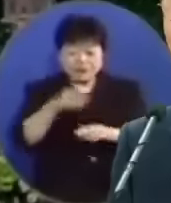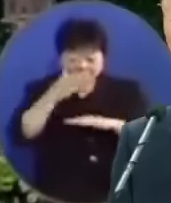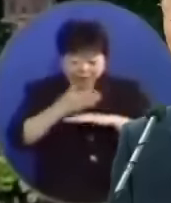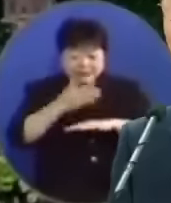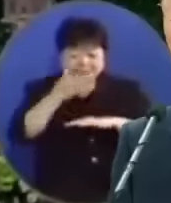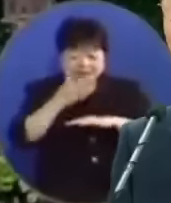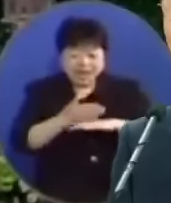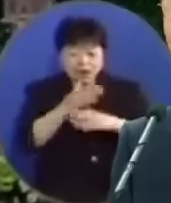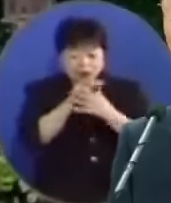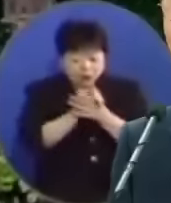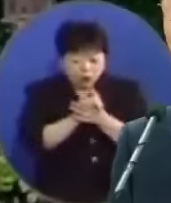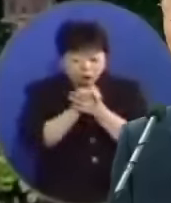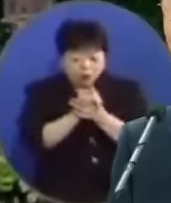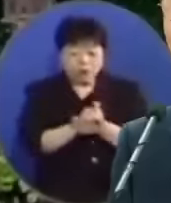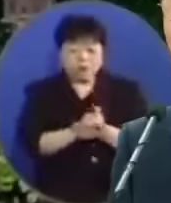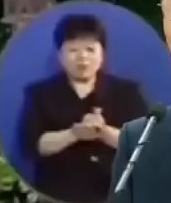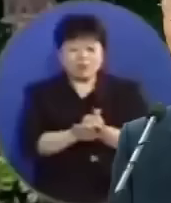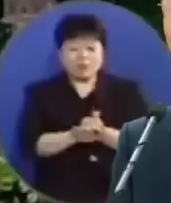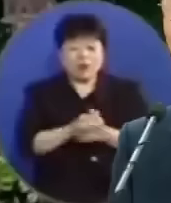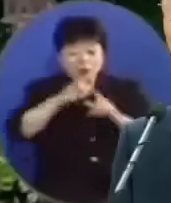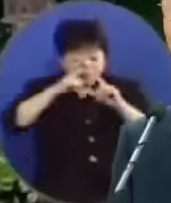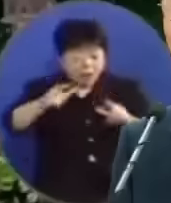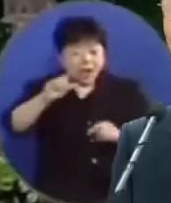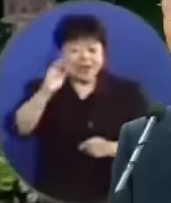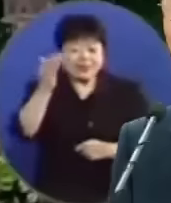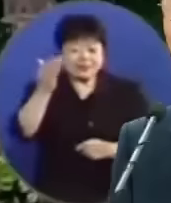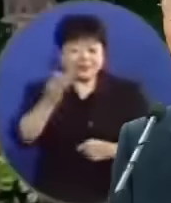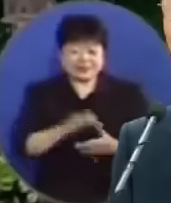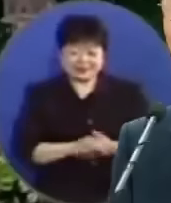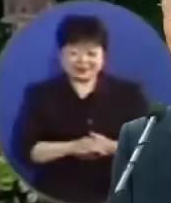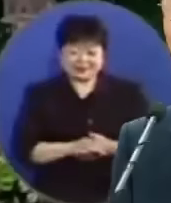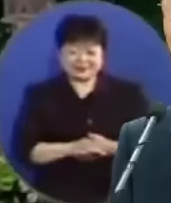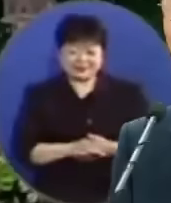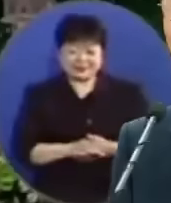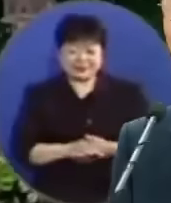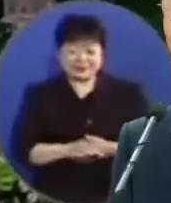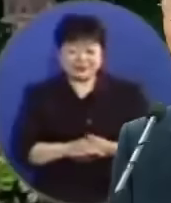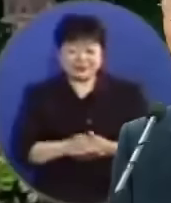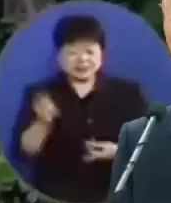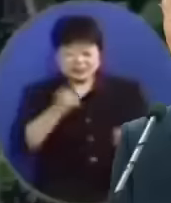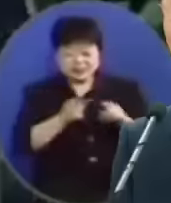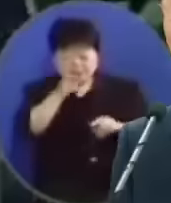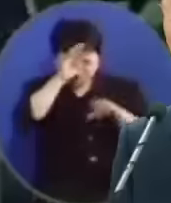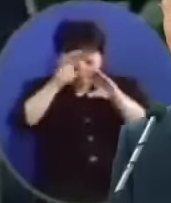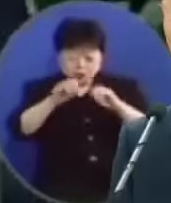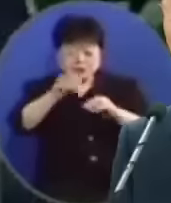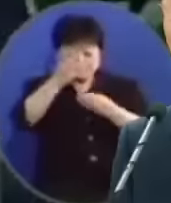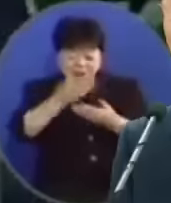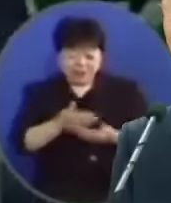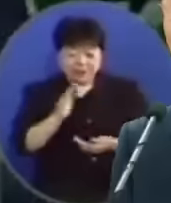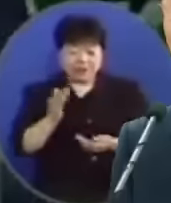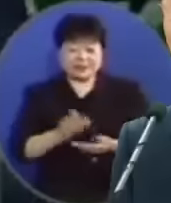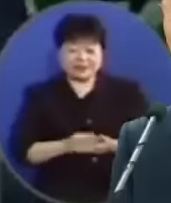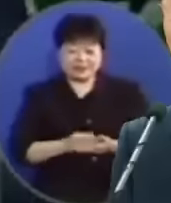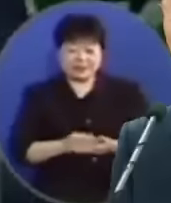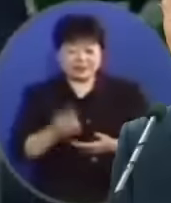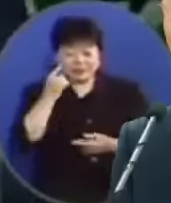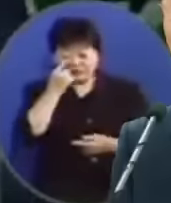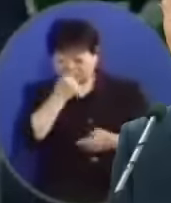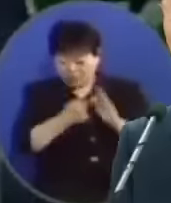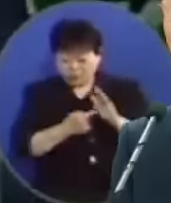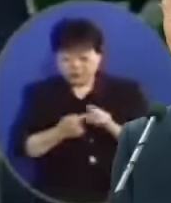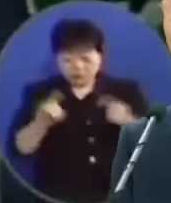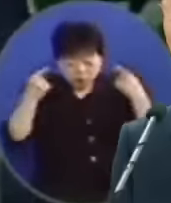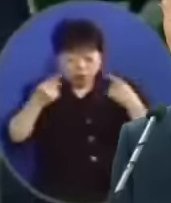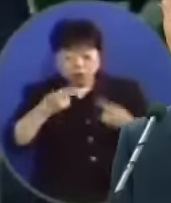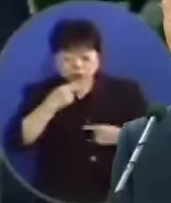감사하고 기도하고 선언을 해야 되는 것입니다. 나는 채찍에 맞음으로 나음을 입었다고, 눈에는 아무 증거 안 보이고